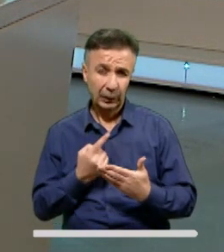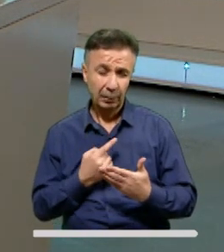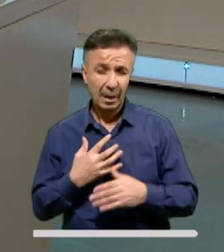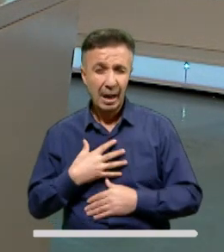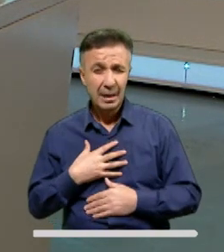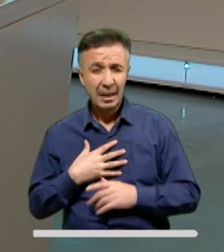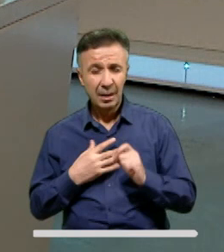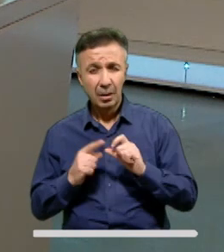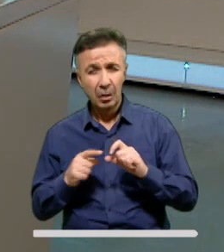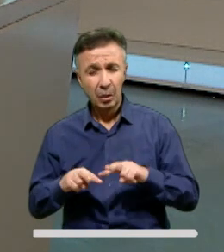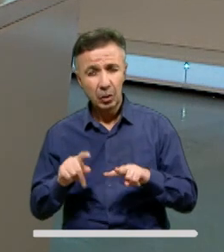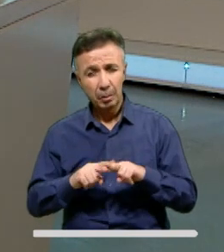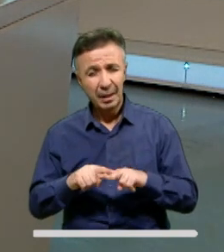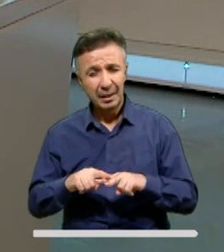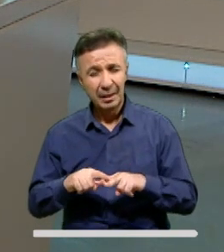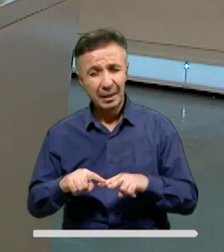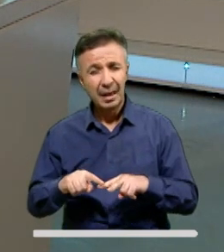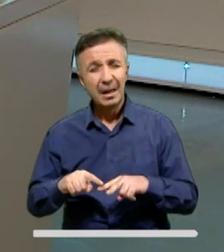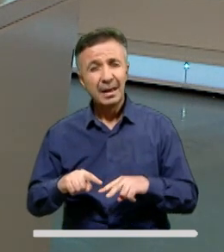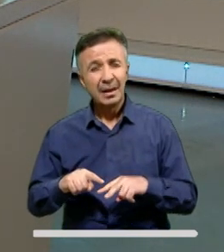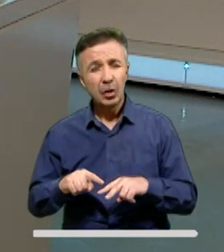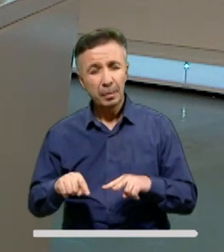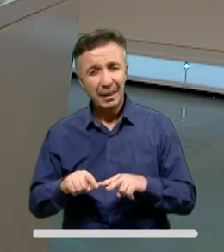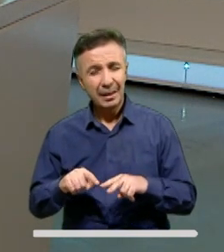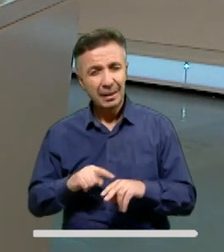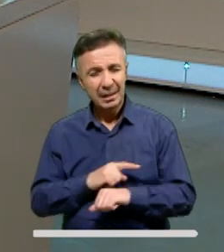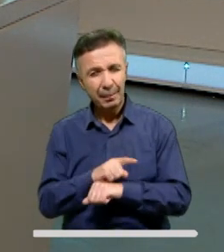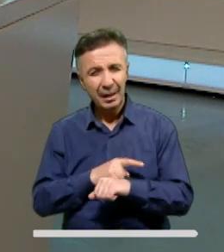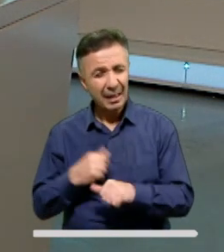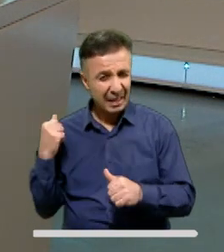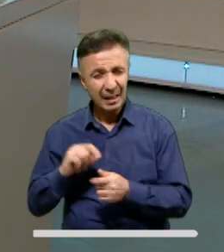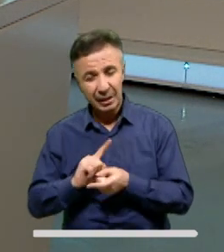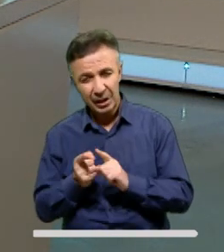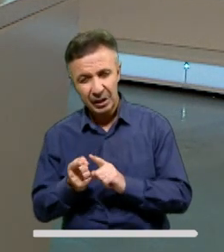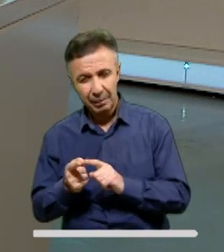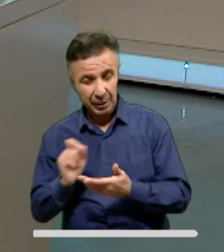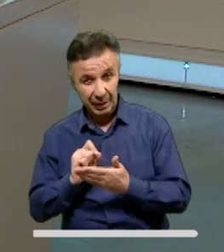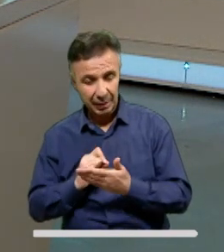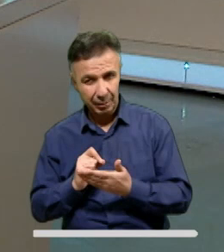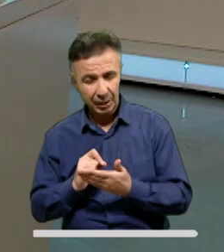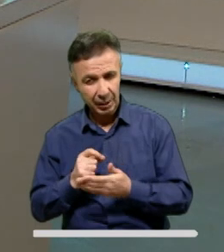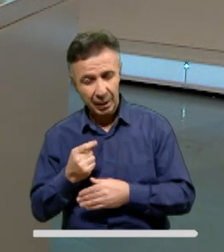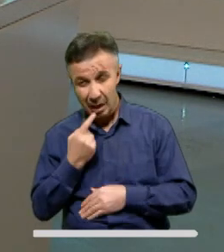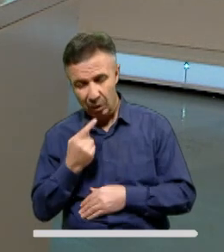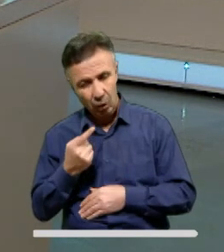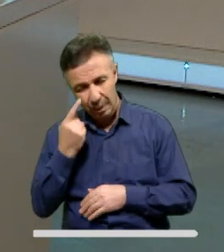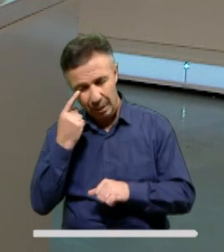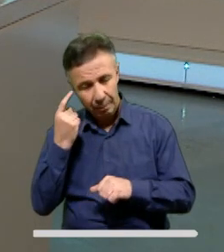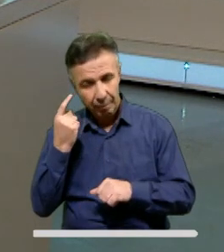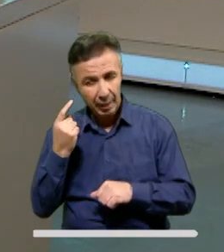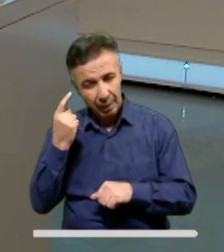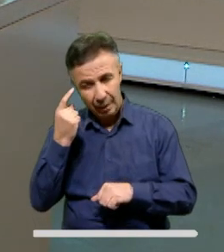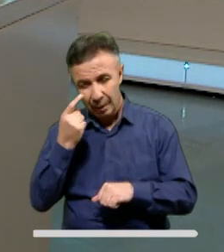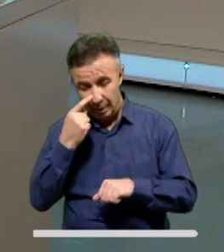Hazreti Osman zamanında tekrar yazılmış diye değiştirilmiş. Ama ben buna inanmıyorum. Fakat böyle bir